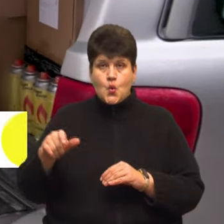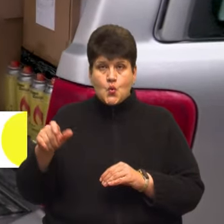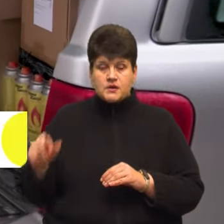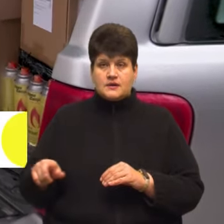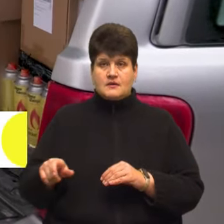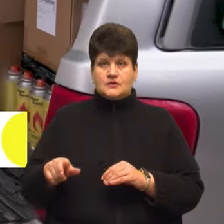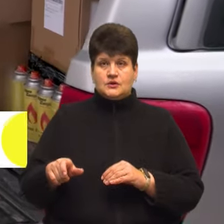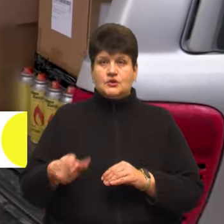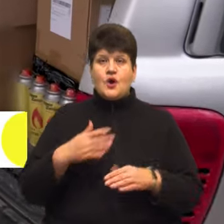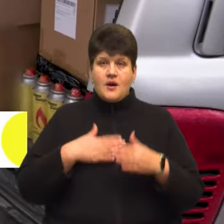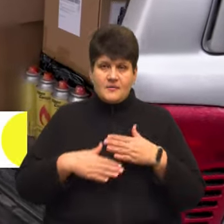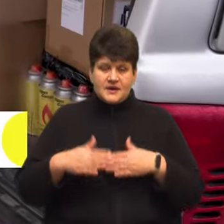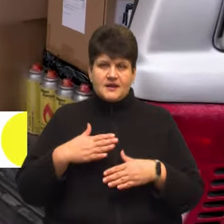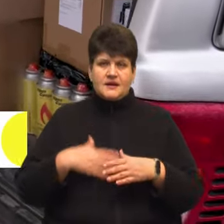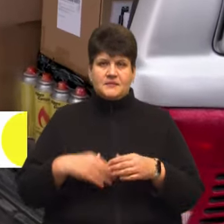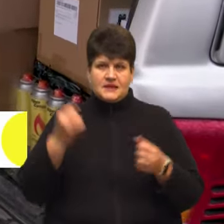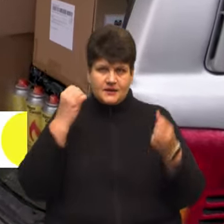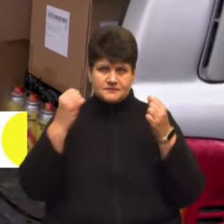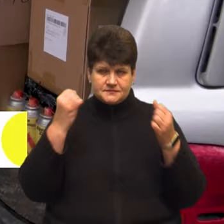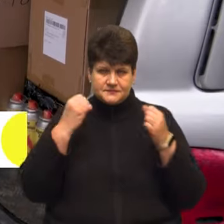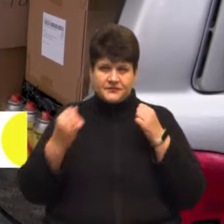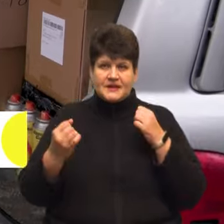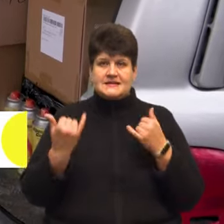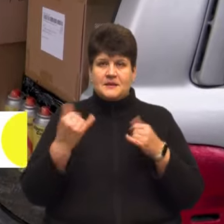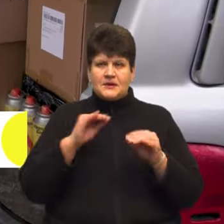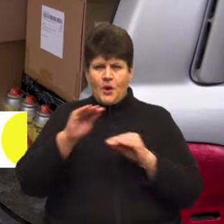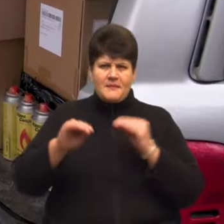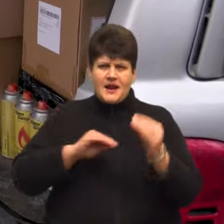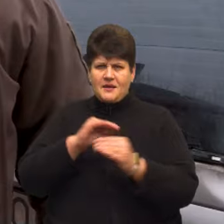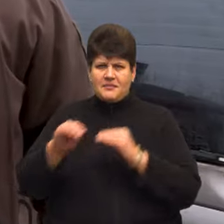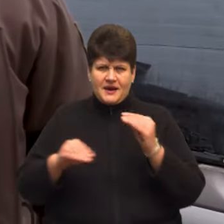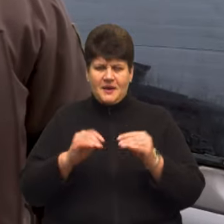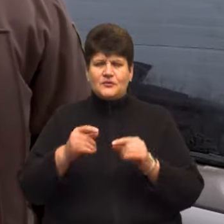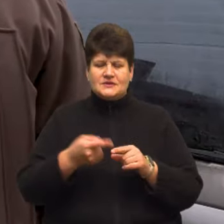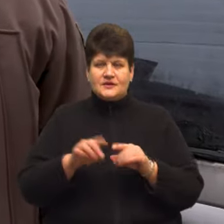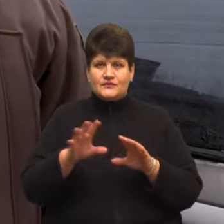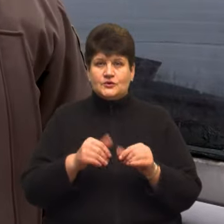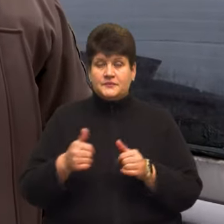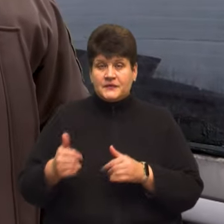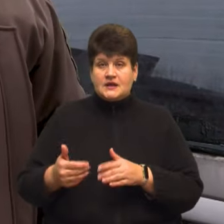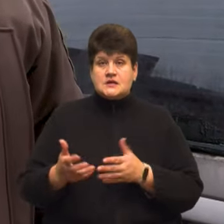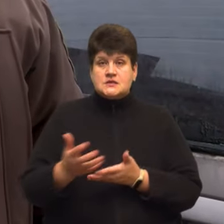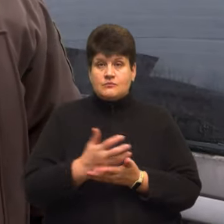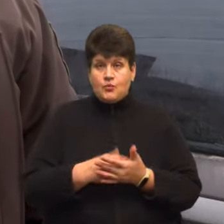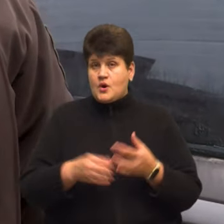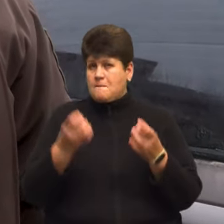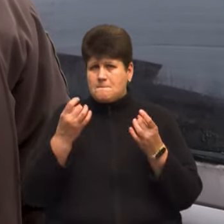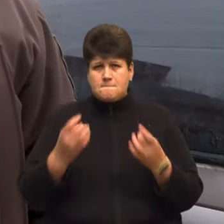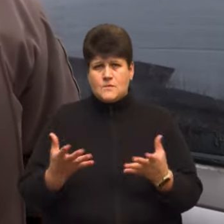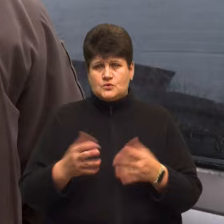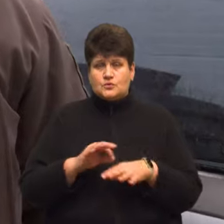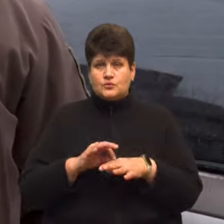приємна морока Зараз ми той конструктор переберемо Та нічого страшного Нема збори в нас відбуваються доволі просто